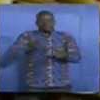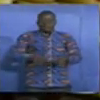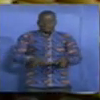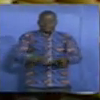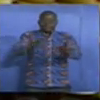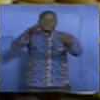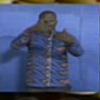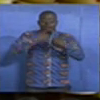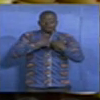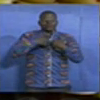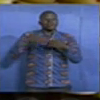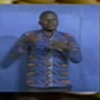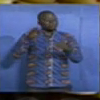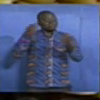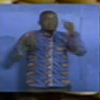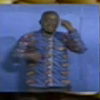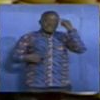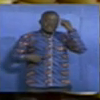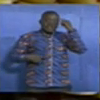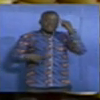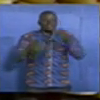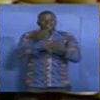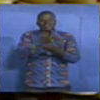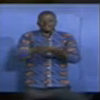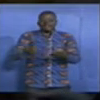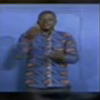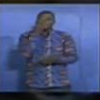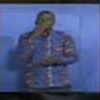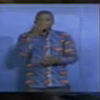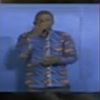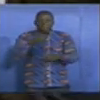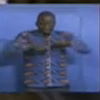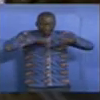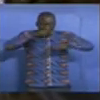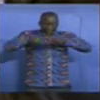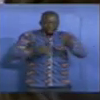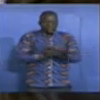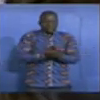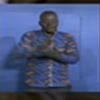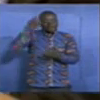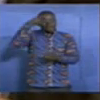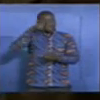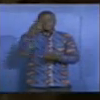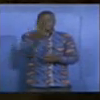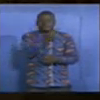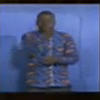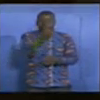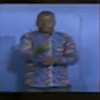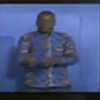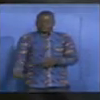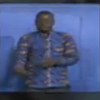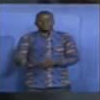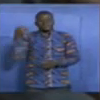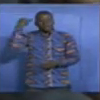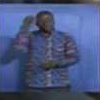maladies. Près de la moitié des échantillons de miel analysés par les scientifiques suisses contenaient au moins 2 types de néonicotinoïdes. 1 sur 10